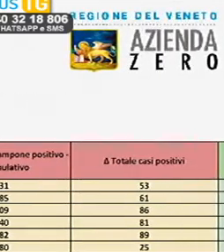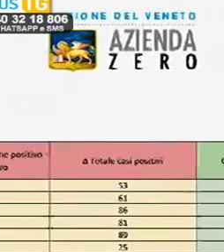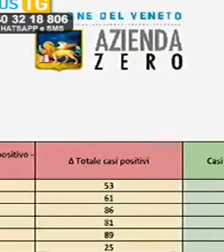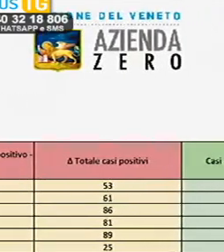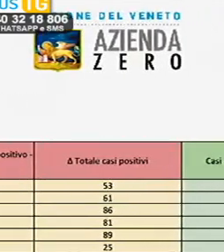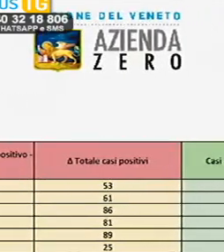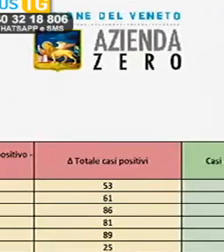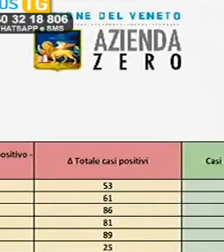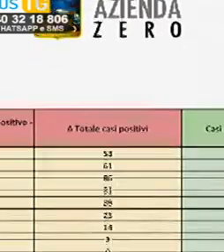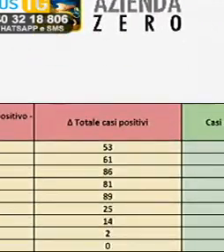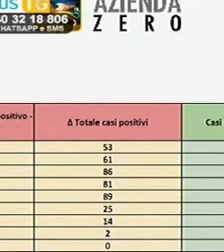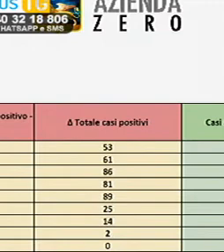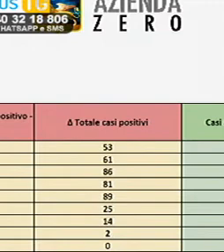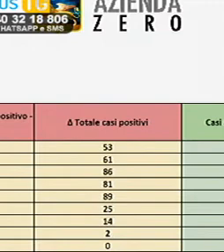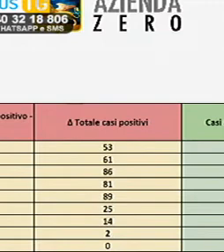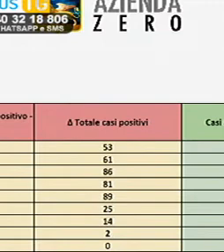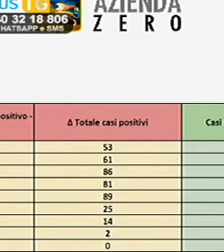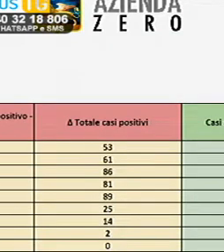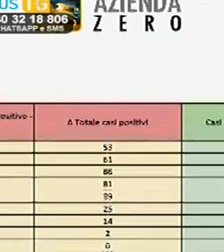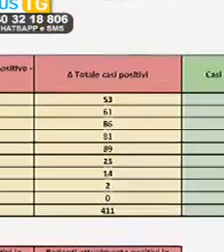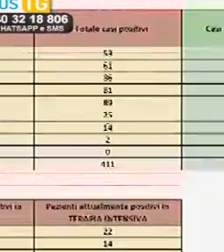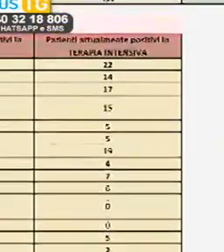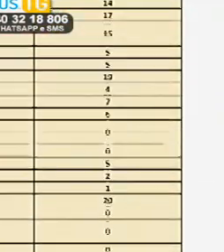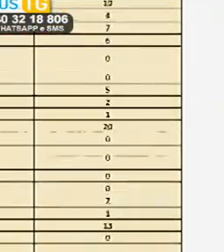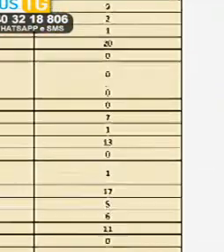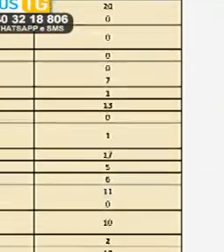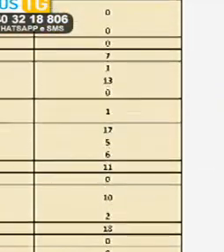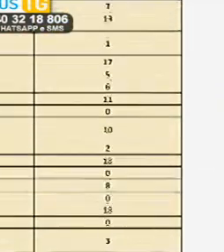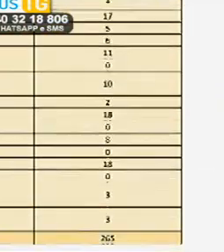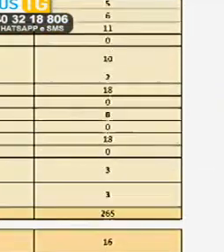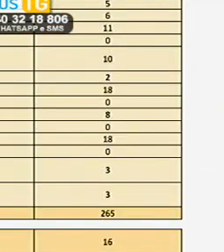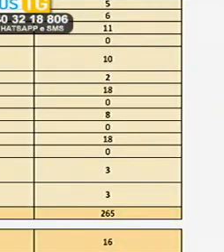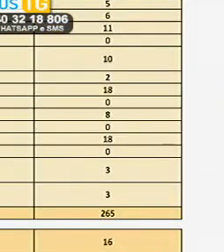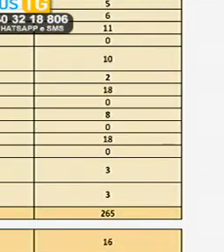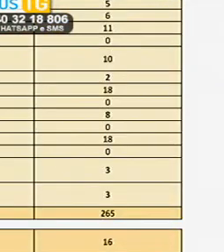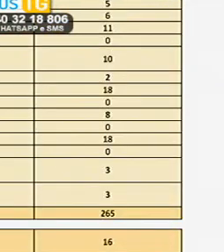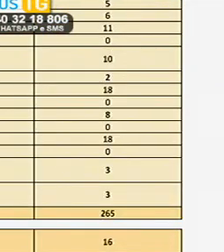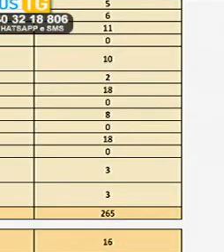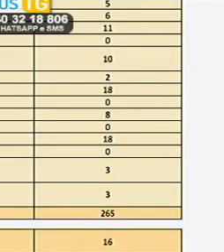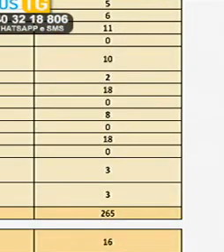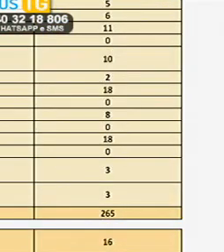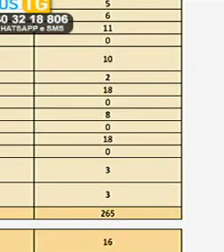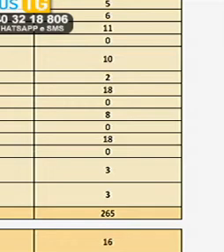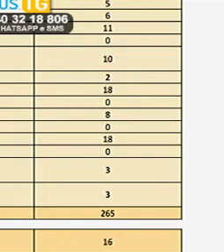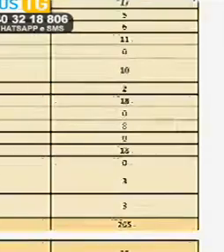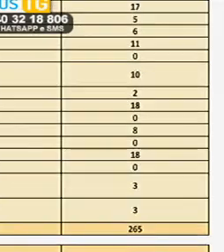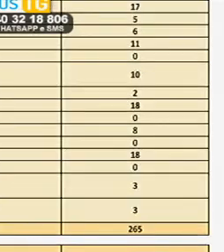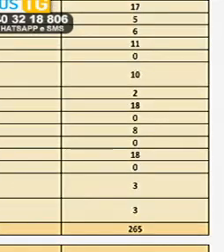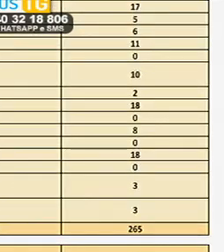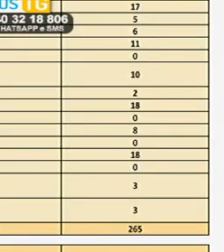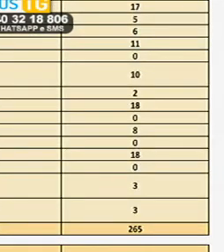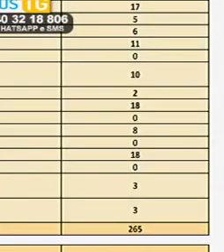397.088 persone. Andando a vedere la situazione negli ospedali, invece scendiamo e vediamo subito che ci sono